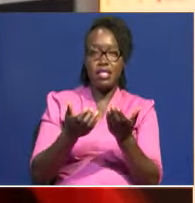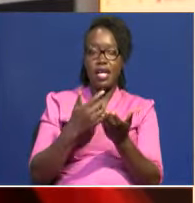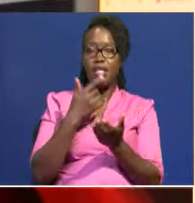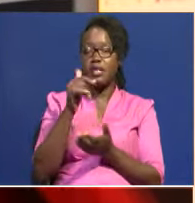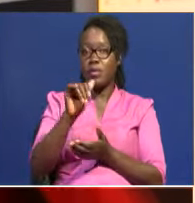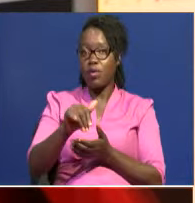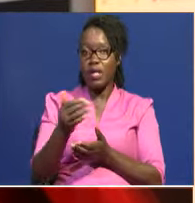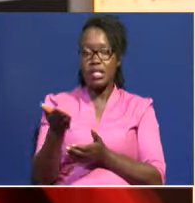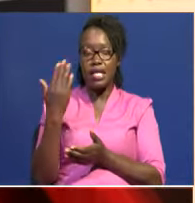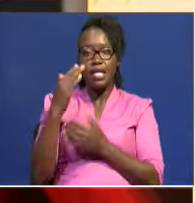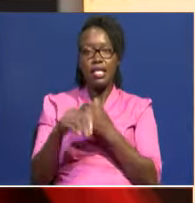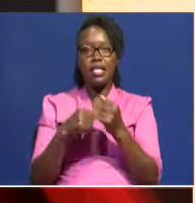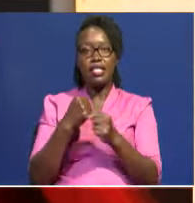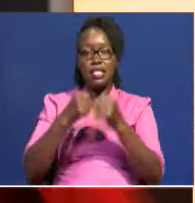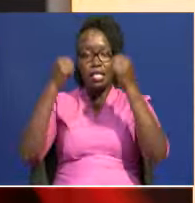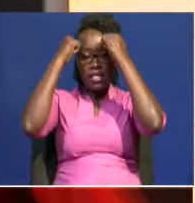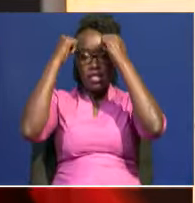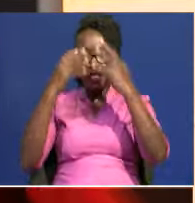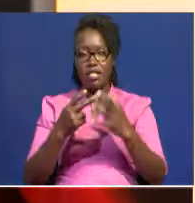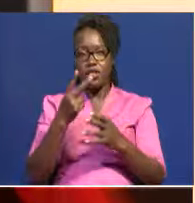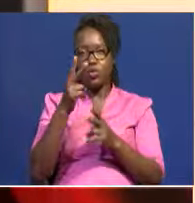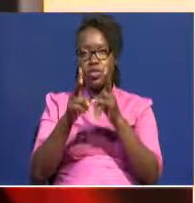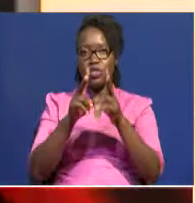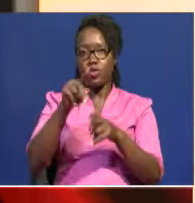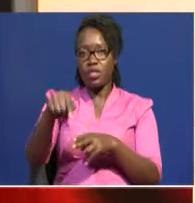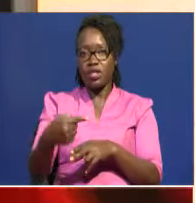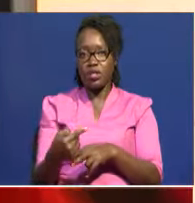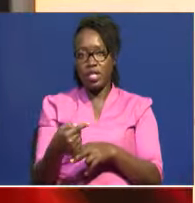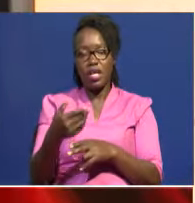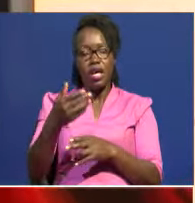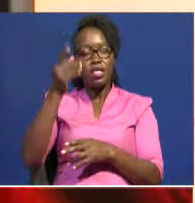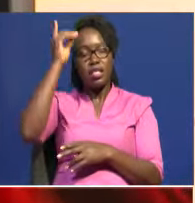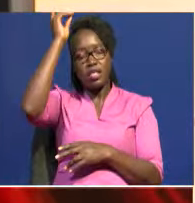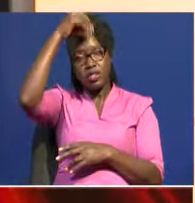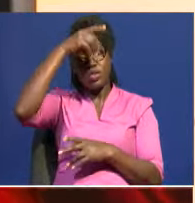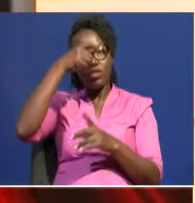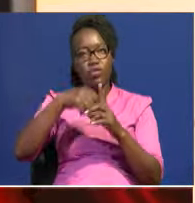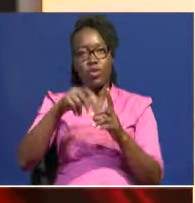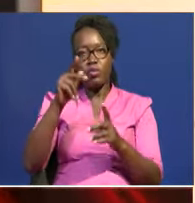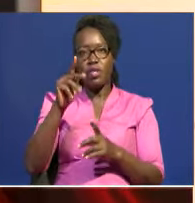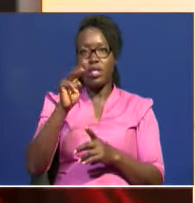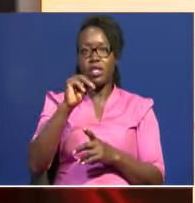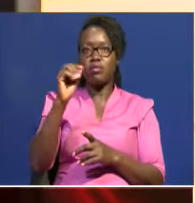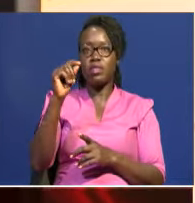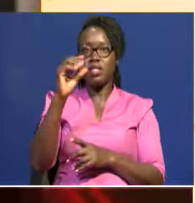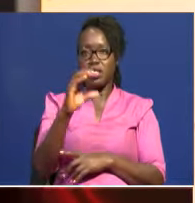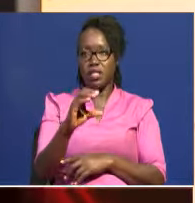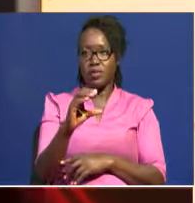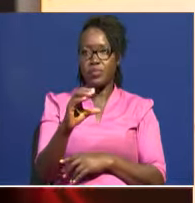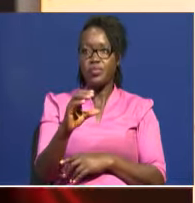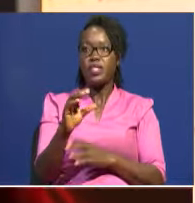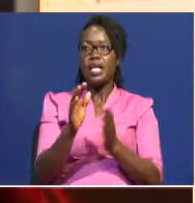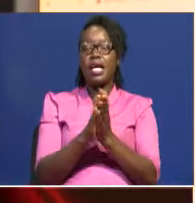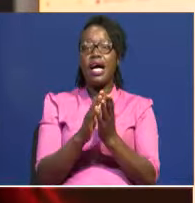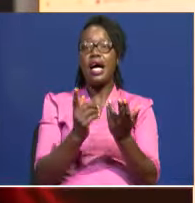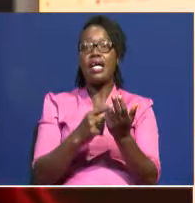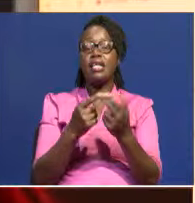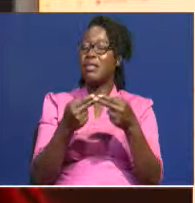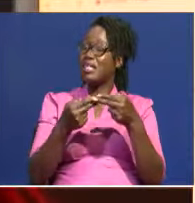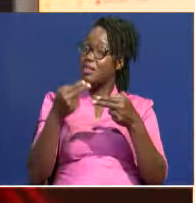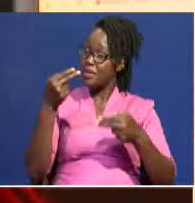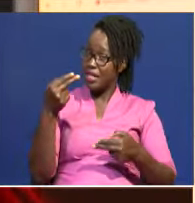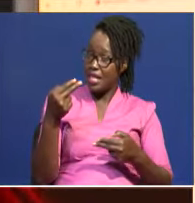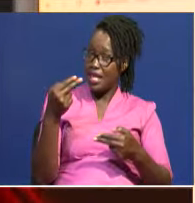mwaka uliopita wanafunzi 1022 walifuzu katika chuo cha mafunzo ya utabibu nchini, idadi ambayo ni